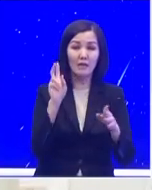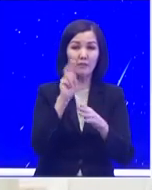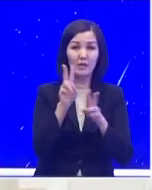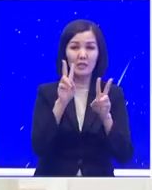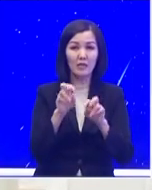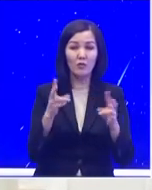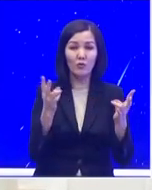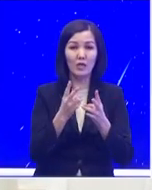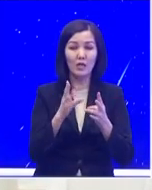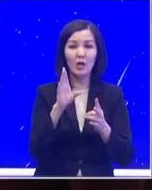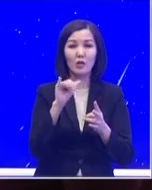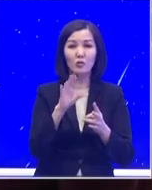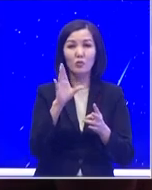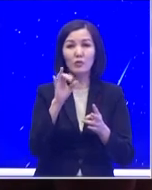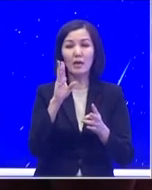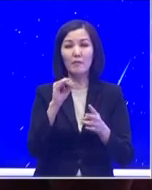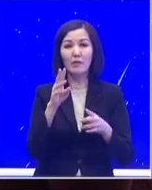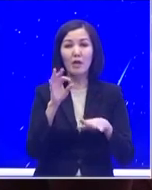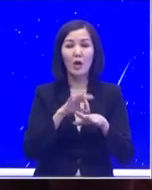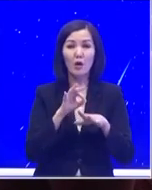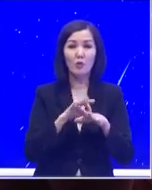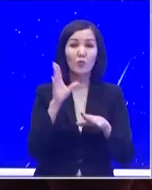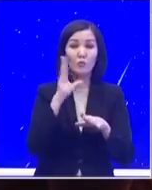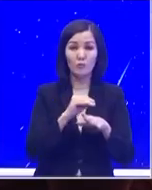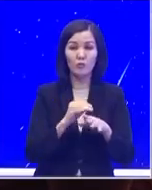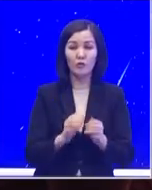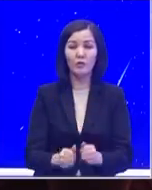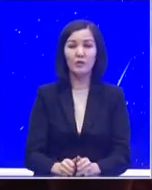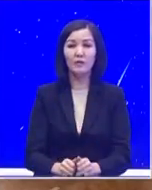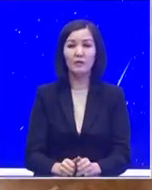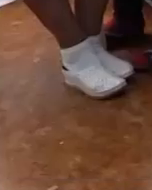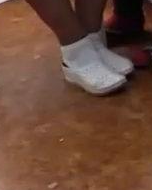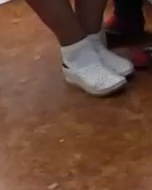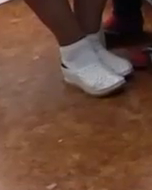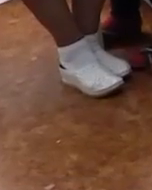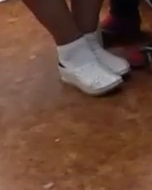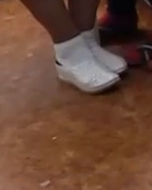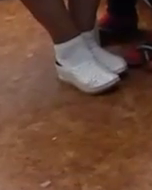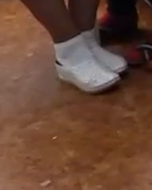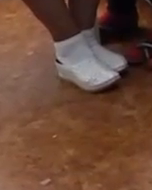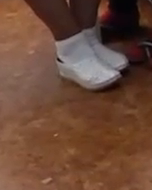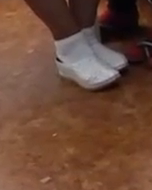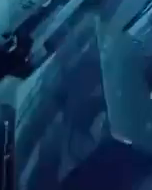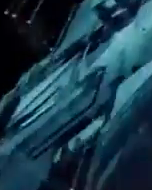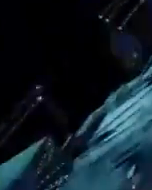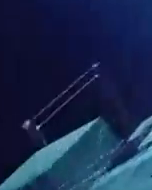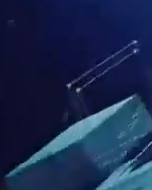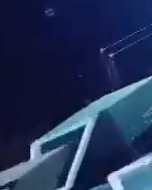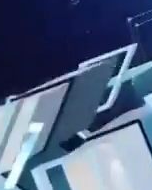қажет. Бұл сусамыр дертінің симптомдары болуы мүмкін. Меруерт Қыдырбайқызы, Жайық Құрманбаев, Жетісу телеарнасы.